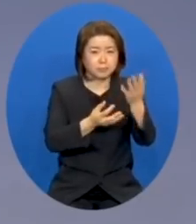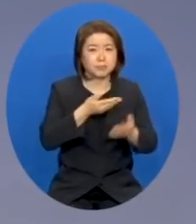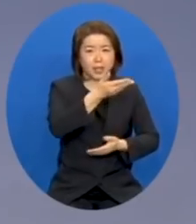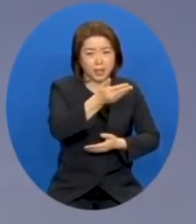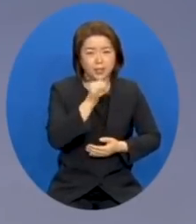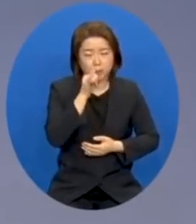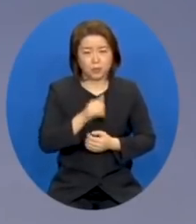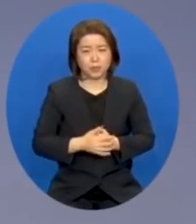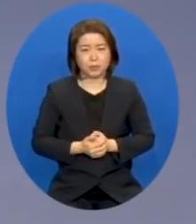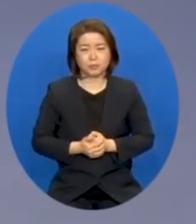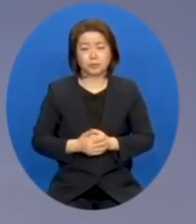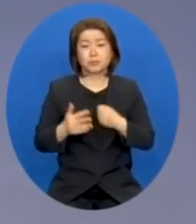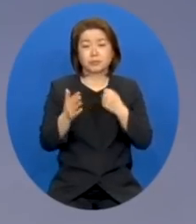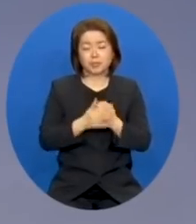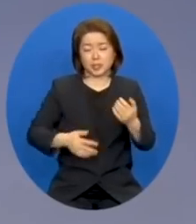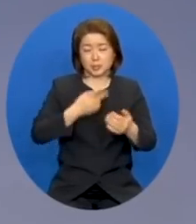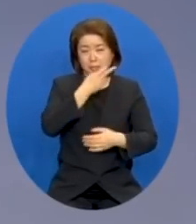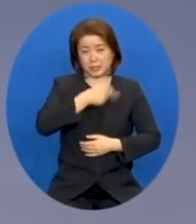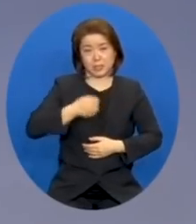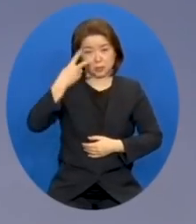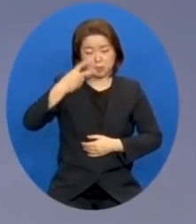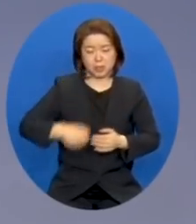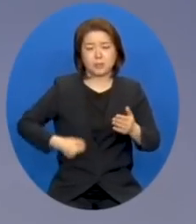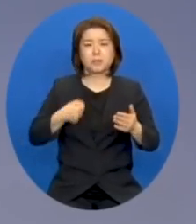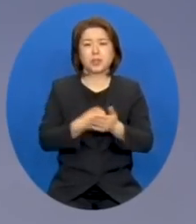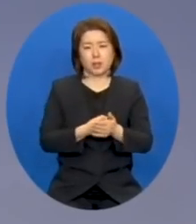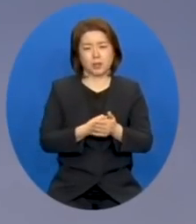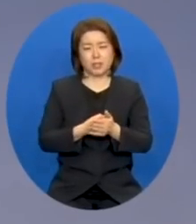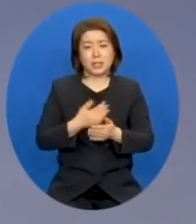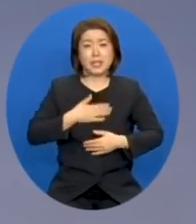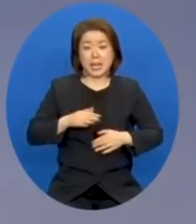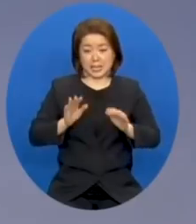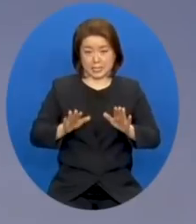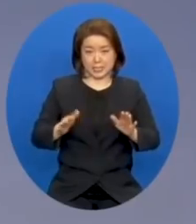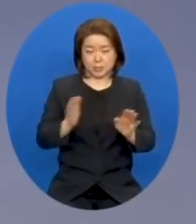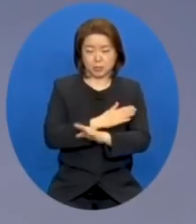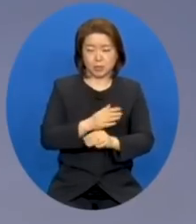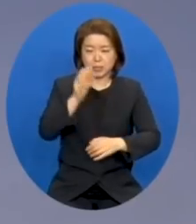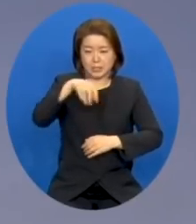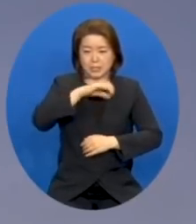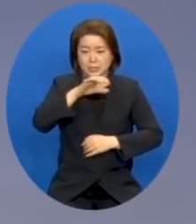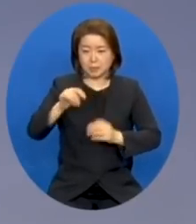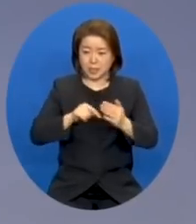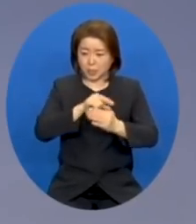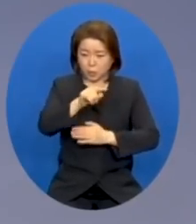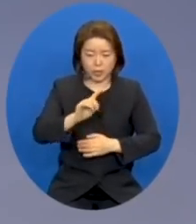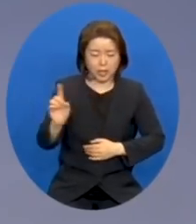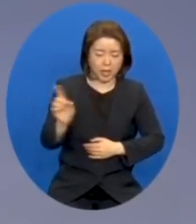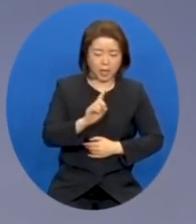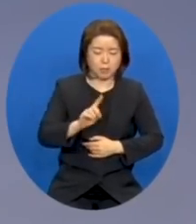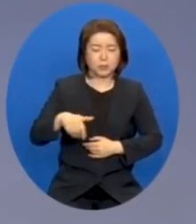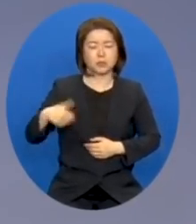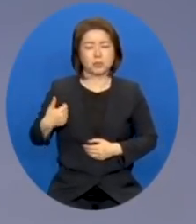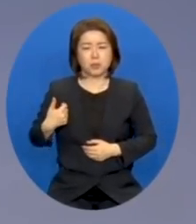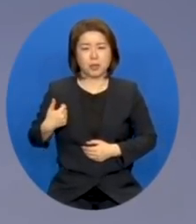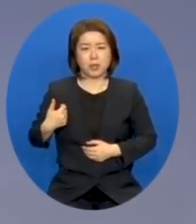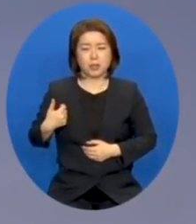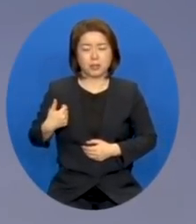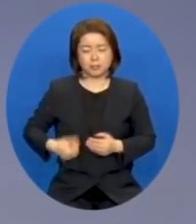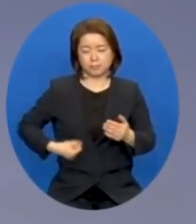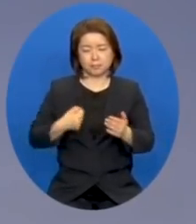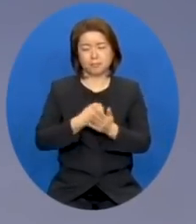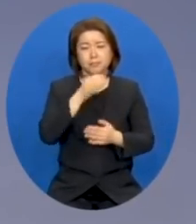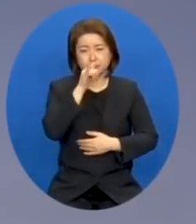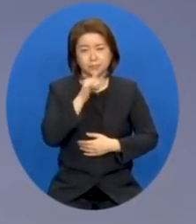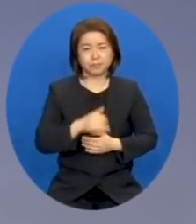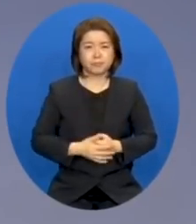바울이 결심을 합니다 내가 이제부터는 십자가 외에는 아무것도 알지 않기 록 작정하였다